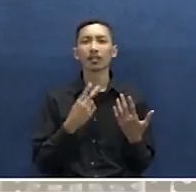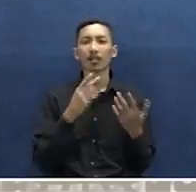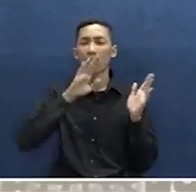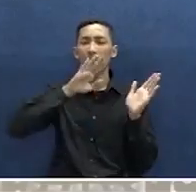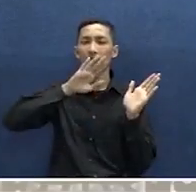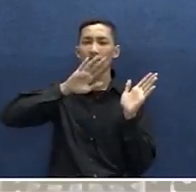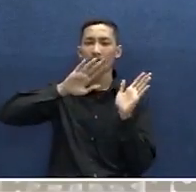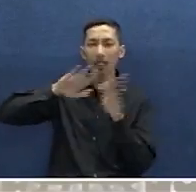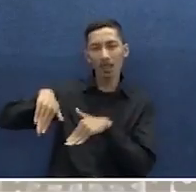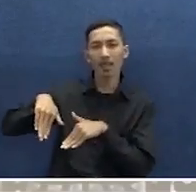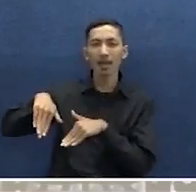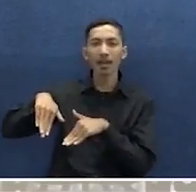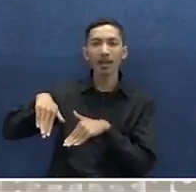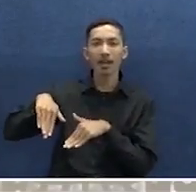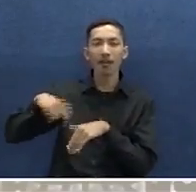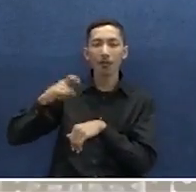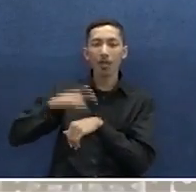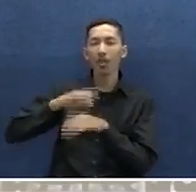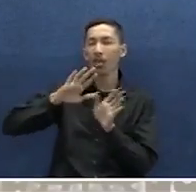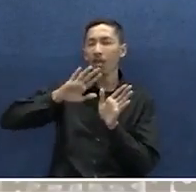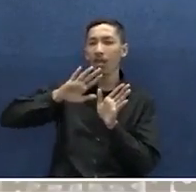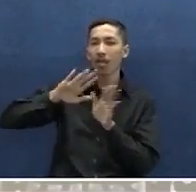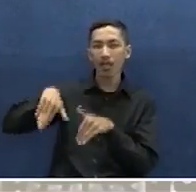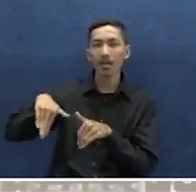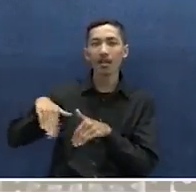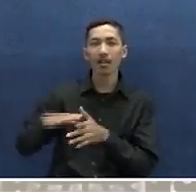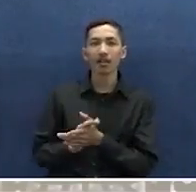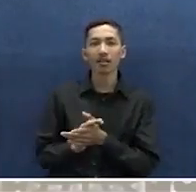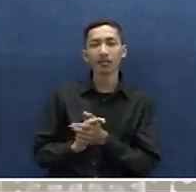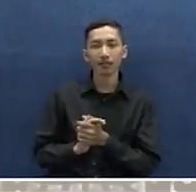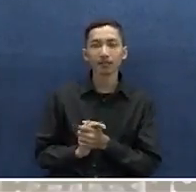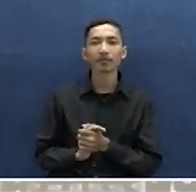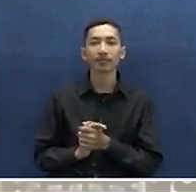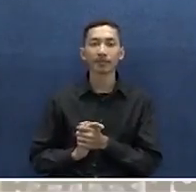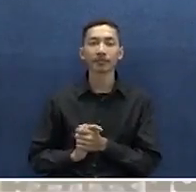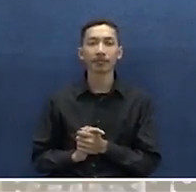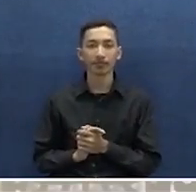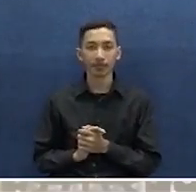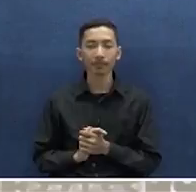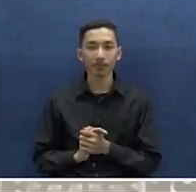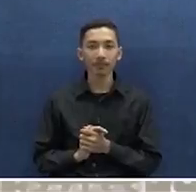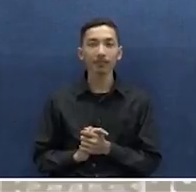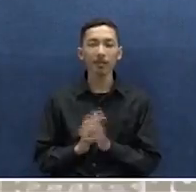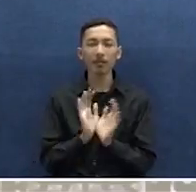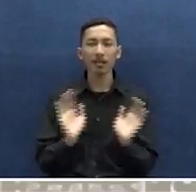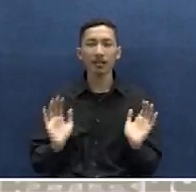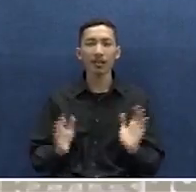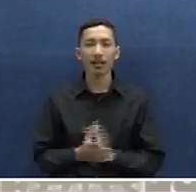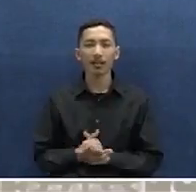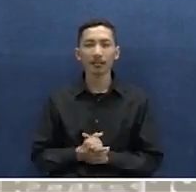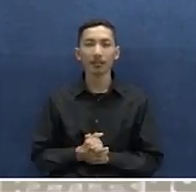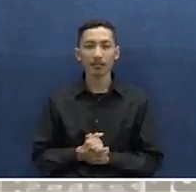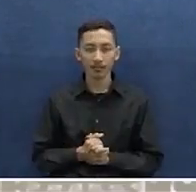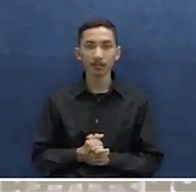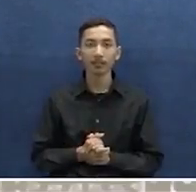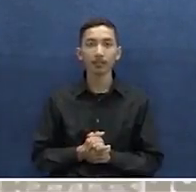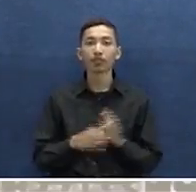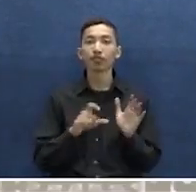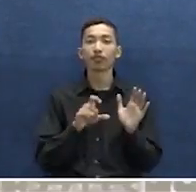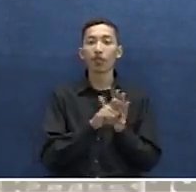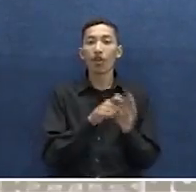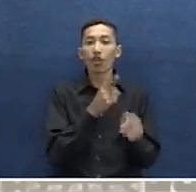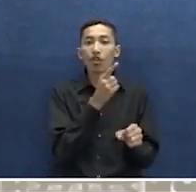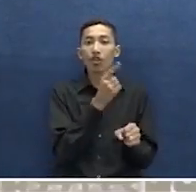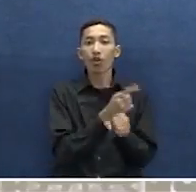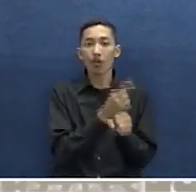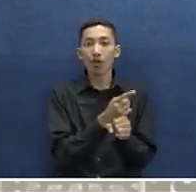atau bahkan Abay mau menerapkan syariat syariat Islam dalam segala aspek kehidupan kita termasuk dalam hal usaha Entoh misalnya karena